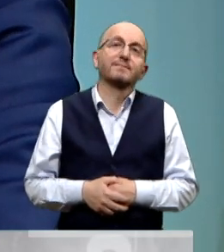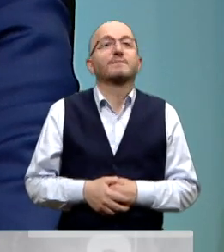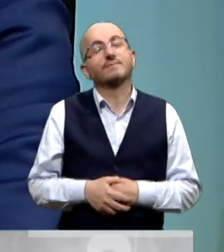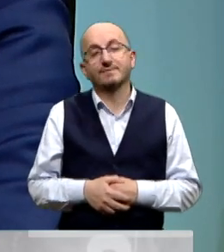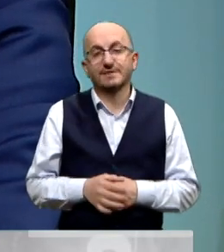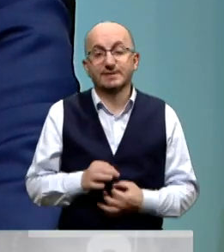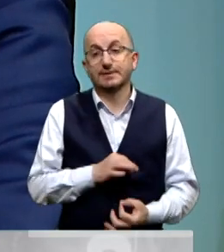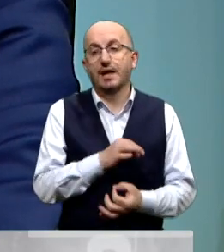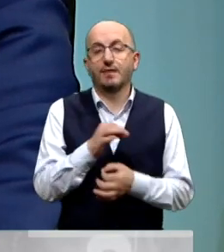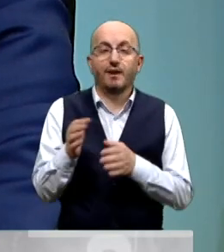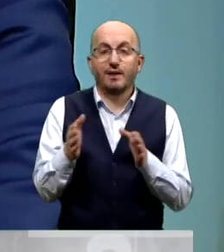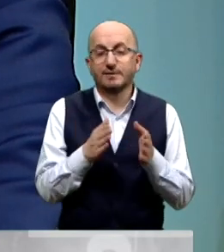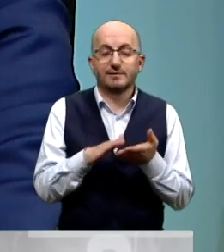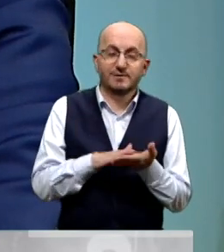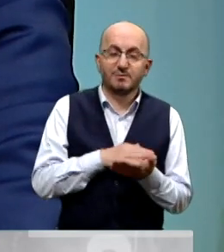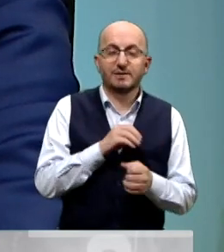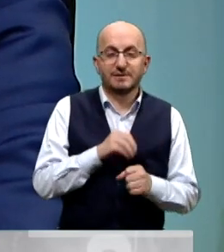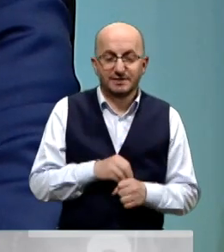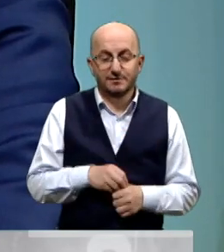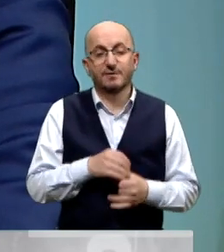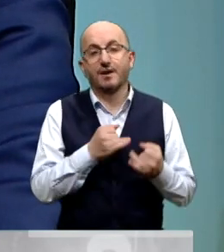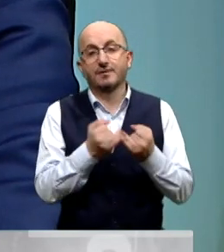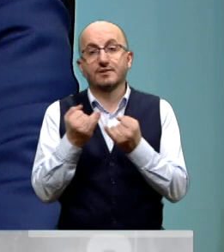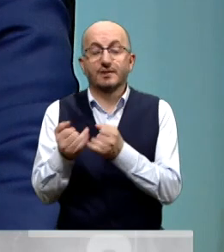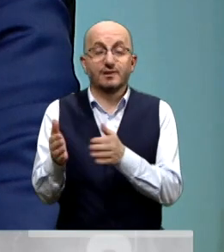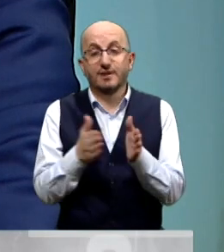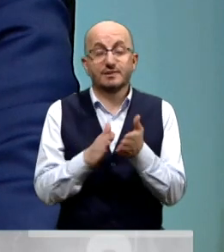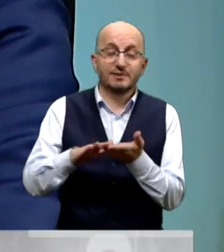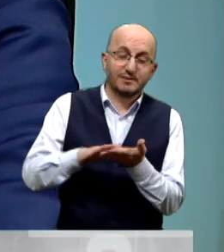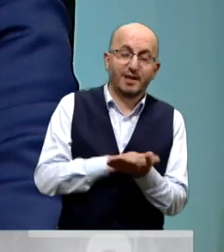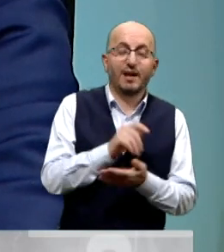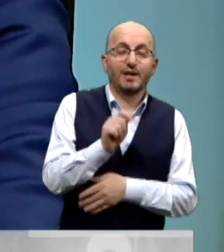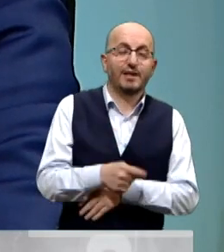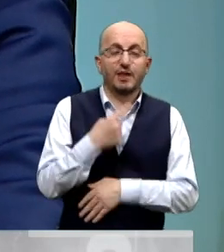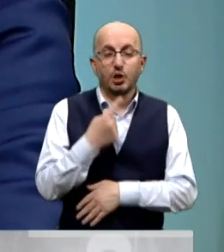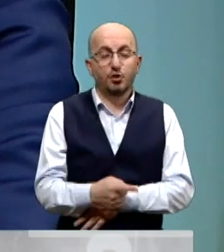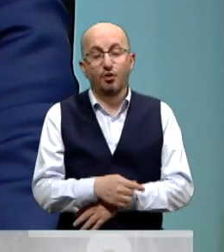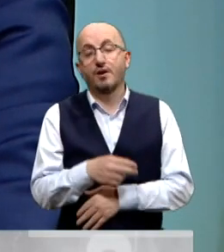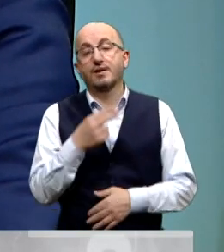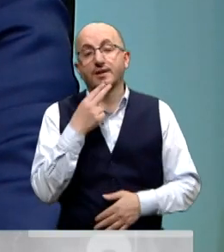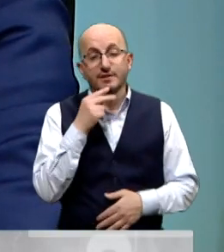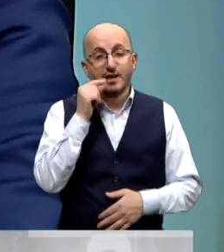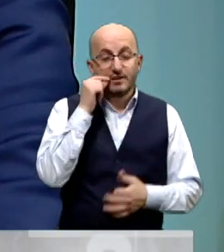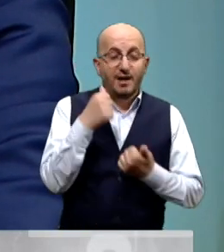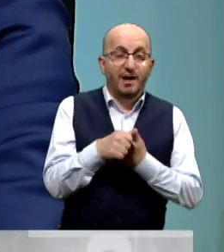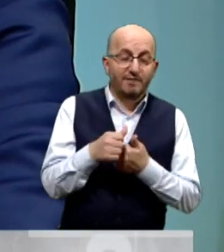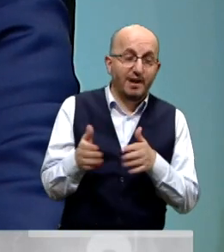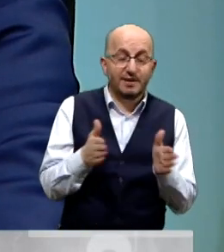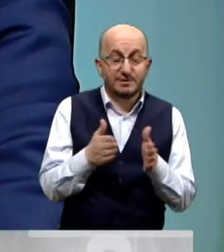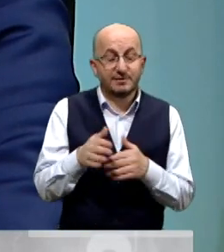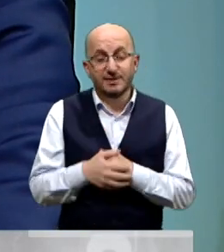insanlar arasında ıslah etmek için kardeşlerinizin arasında ıslah edin diyor karı koca arasındaki